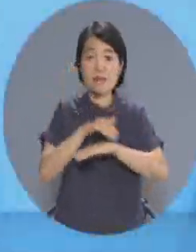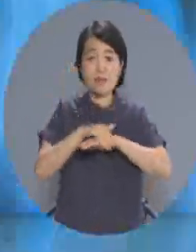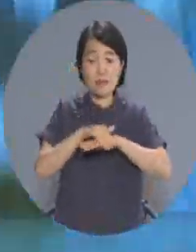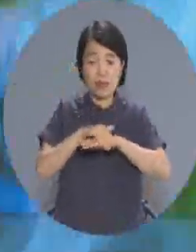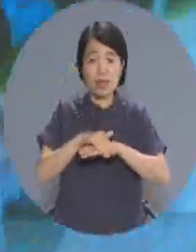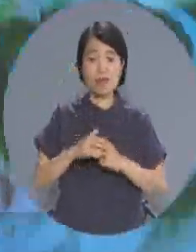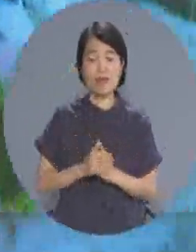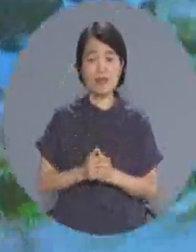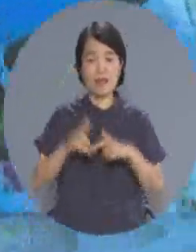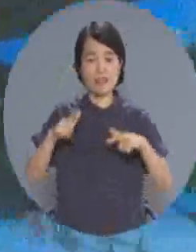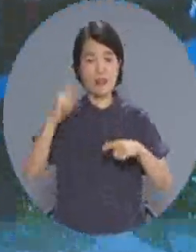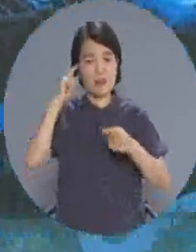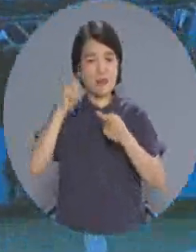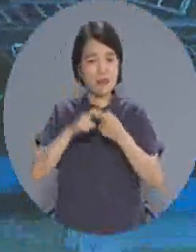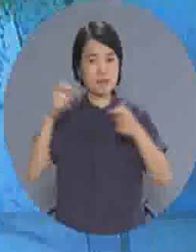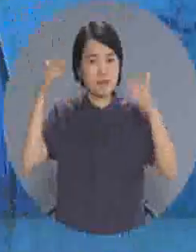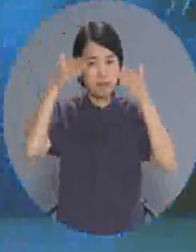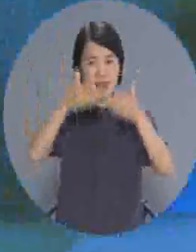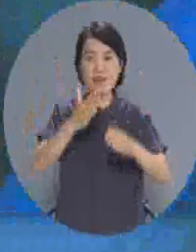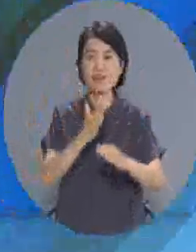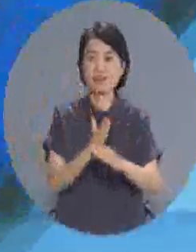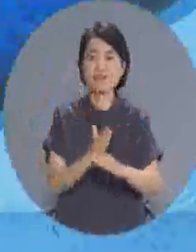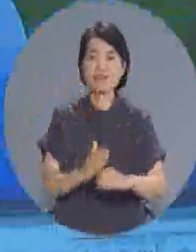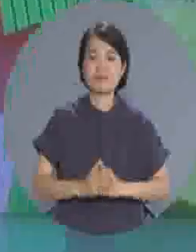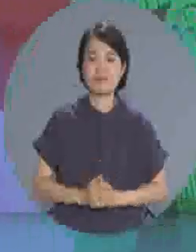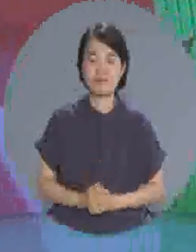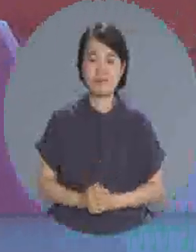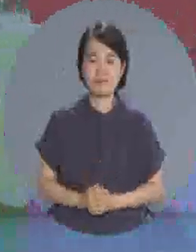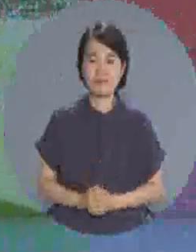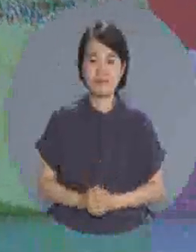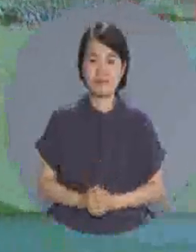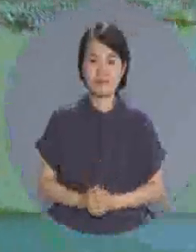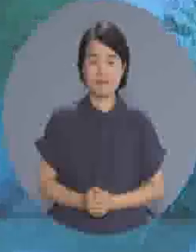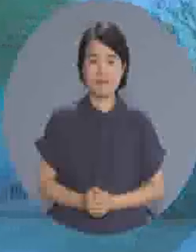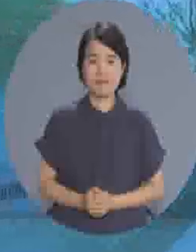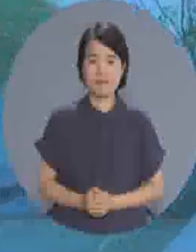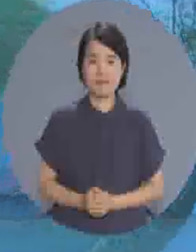사업 계획안에 지역사회의 관심이 쏠리고 있습니다. MBC 뉴스 조현성입니다.